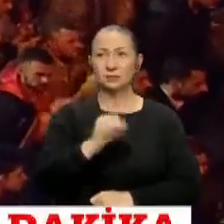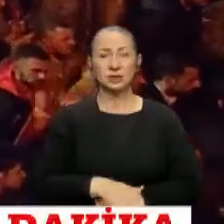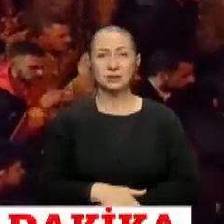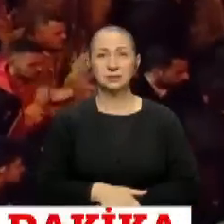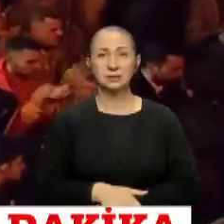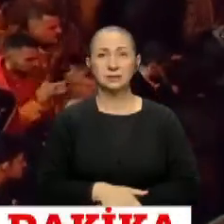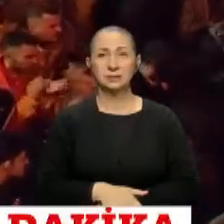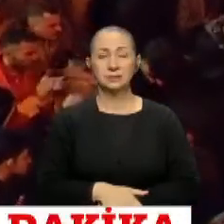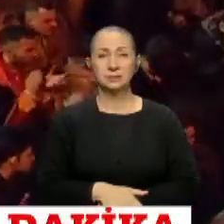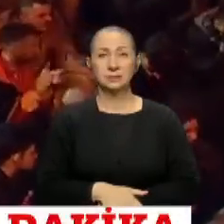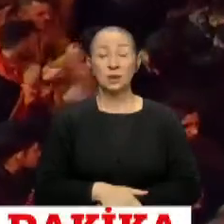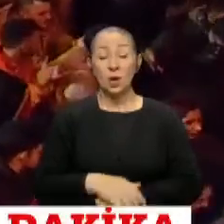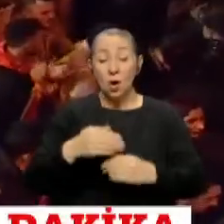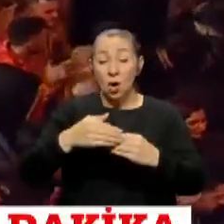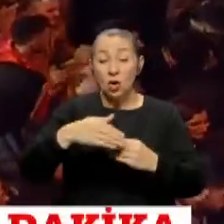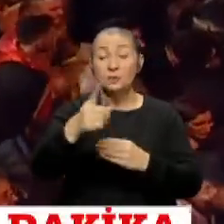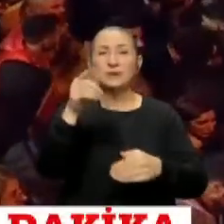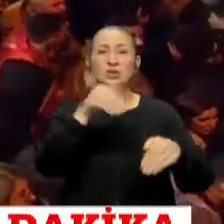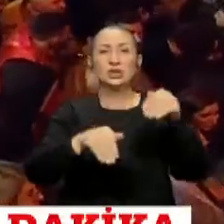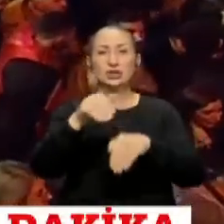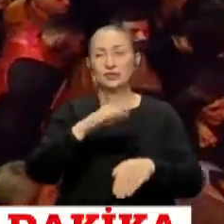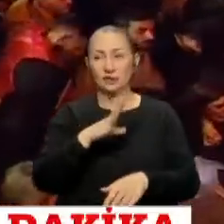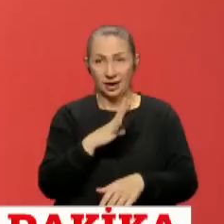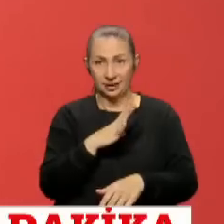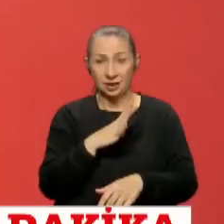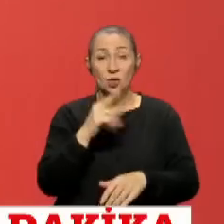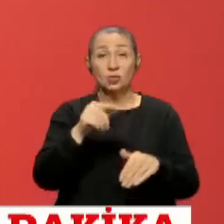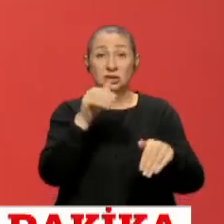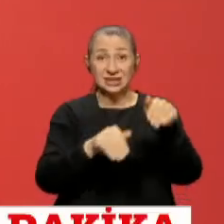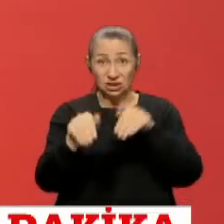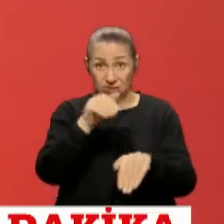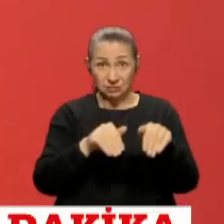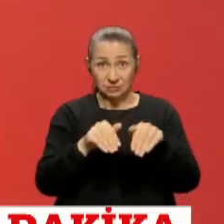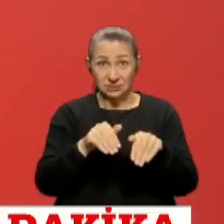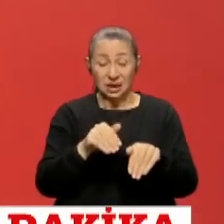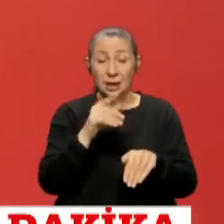vermeyeceğiz. Önümüzde bir seçim var. Bu seçim